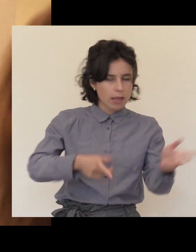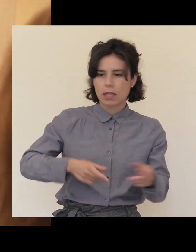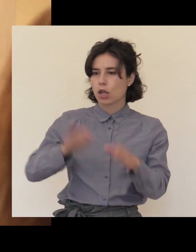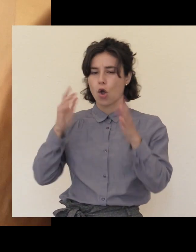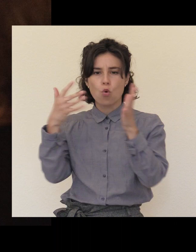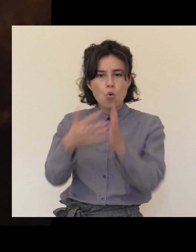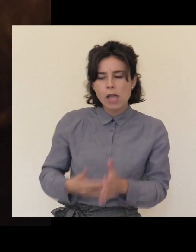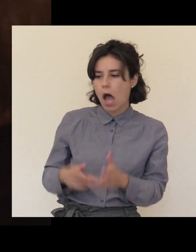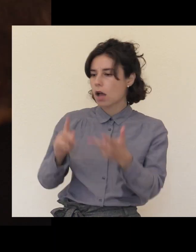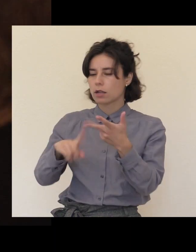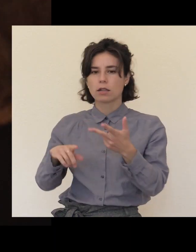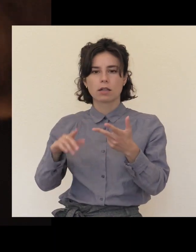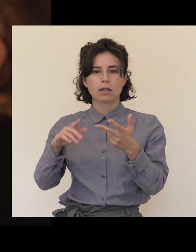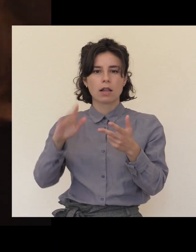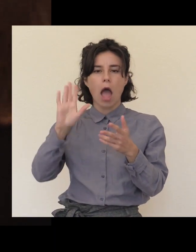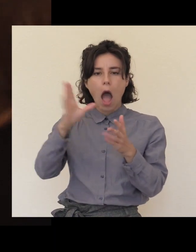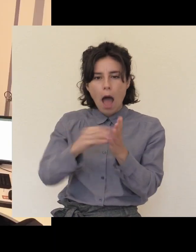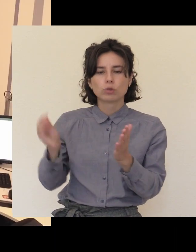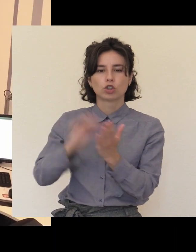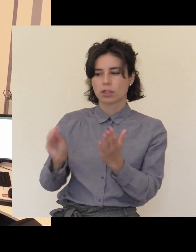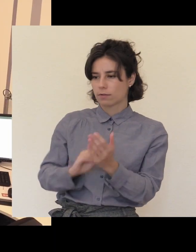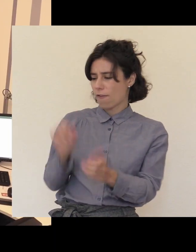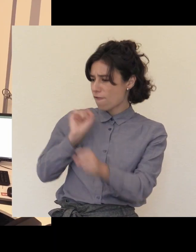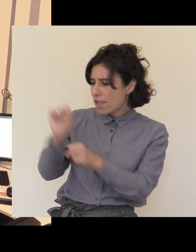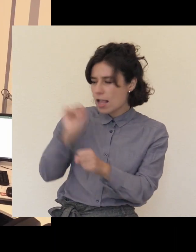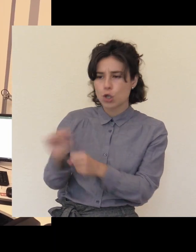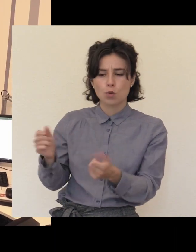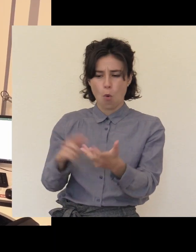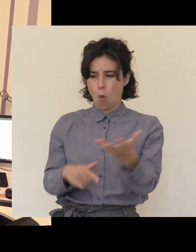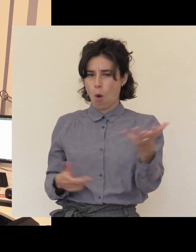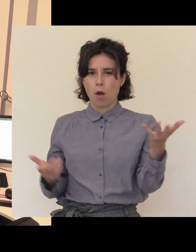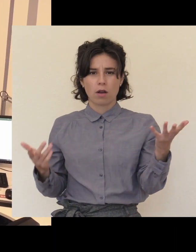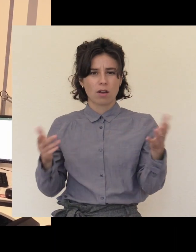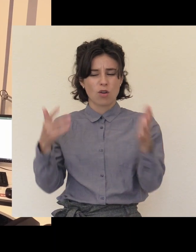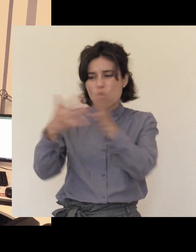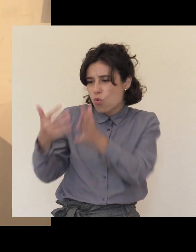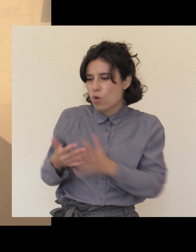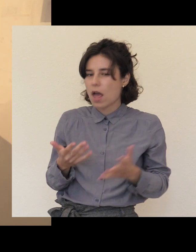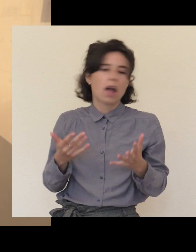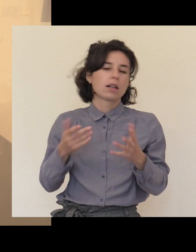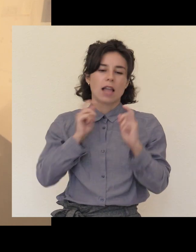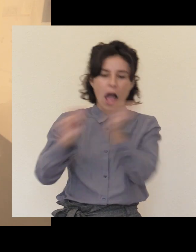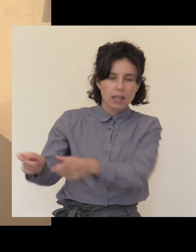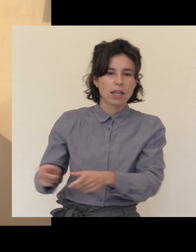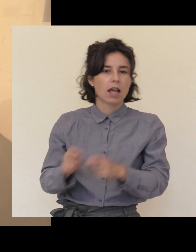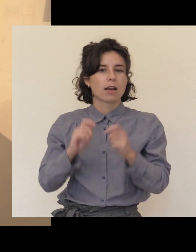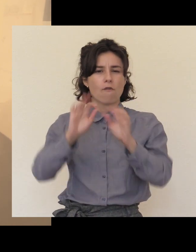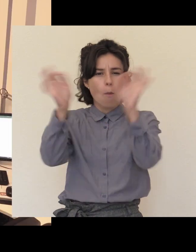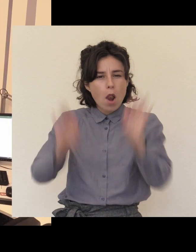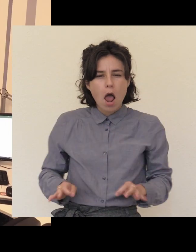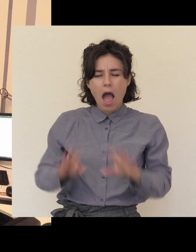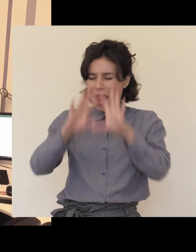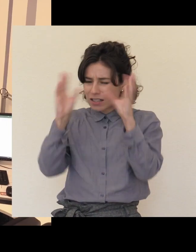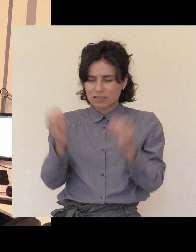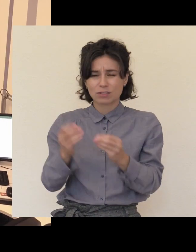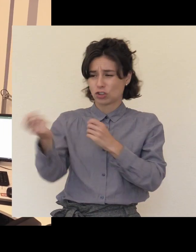Anträge, Gutachten, Abschauen. Schriften, Widersprüche, Gutachten, Anträge, Formulare. Die